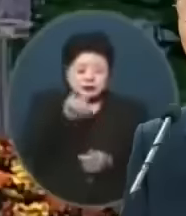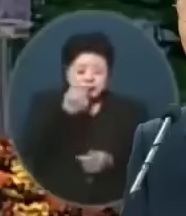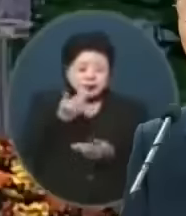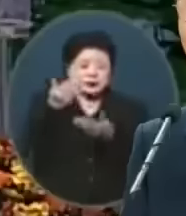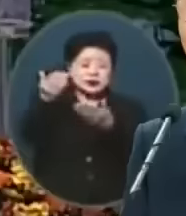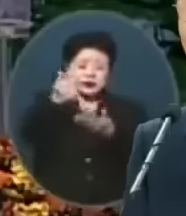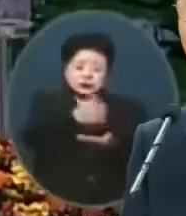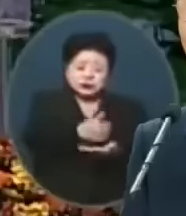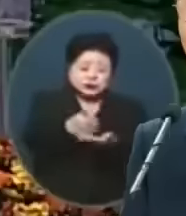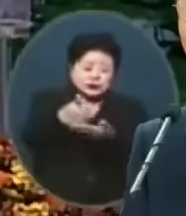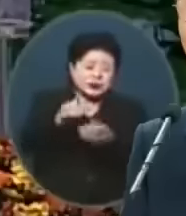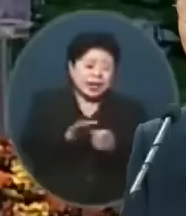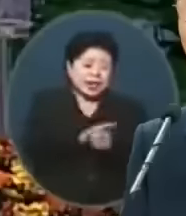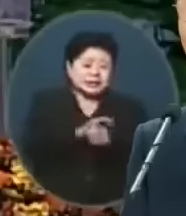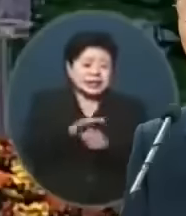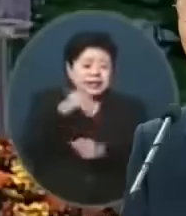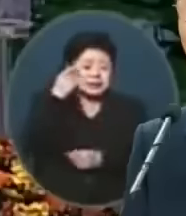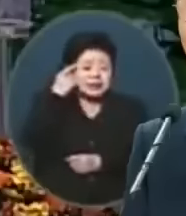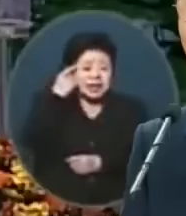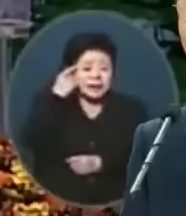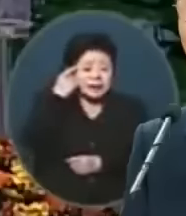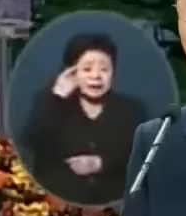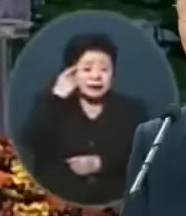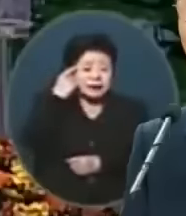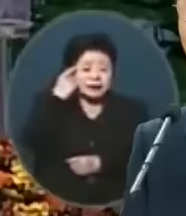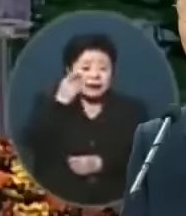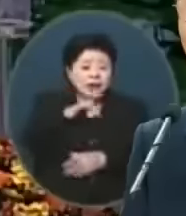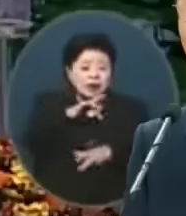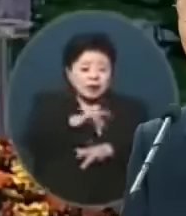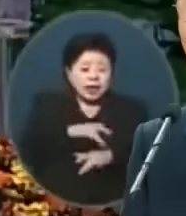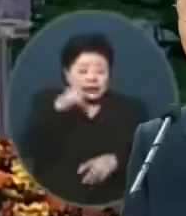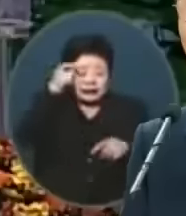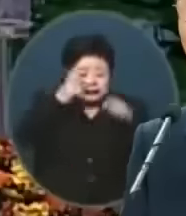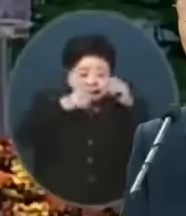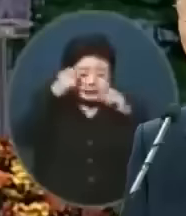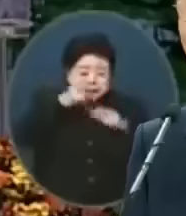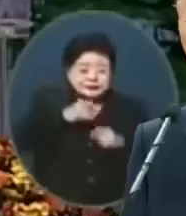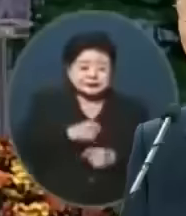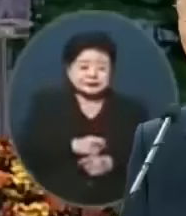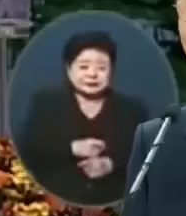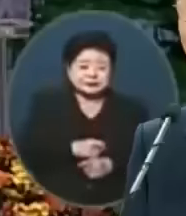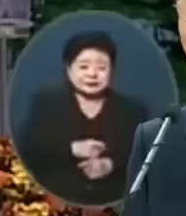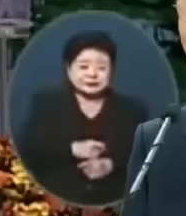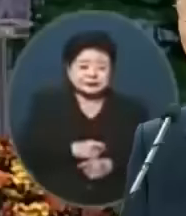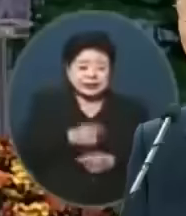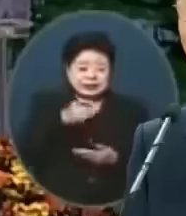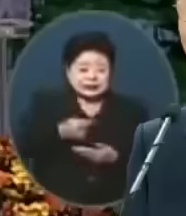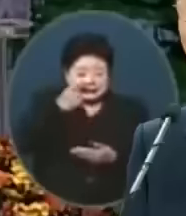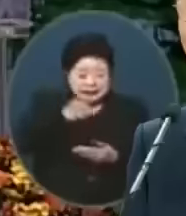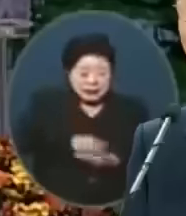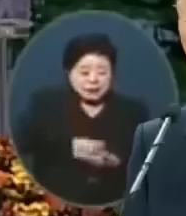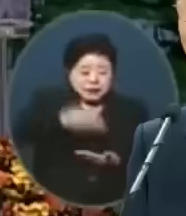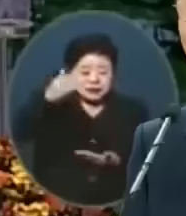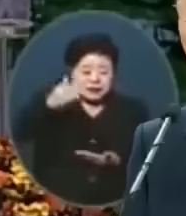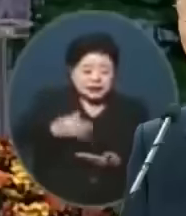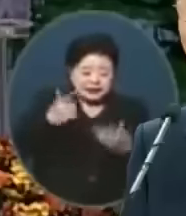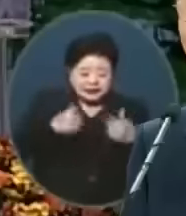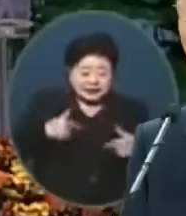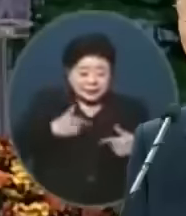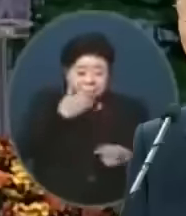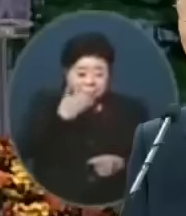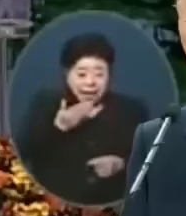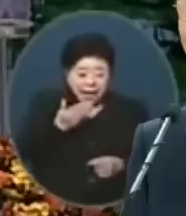내어주신 주님의 사랑을 생각하오면 마귀의 슬픔의 찻잔을 단호히 물리치고 항상 기뻐할 수 있는